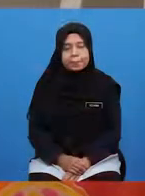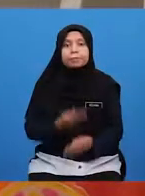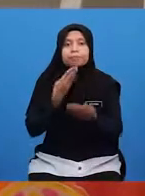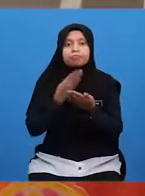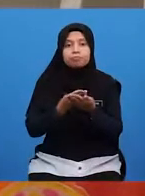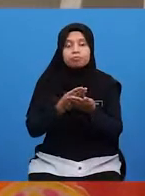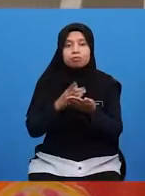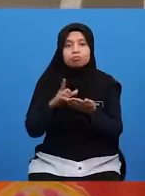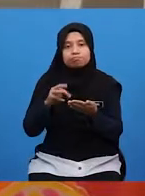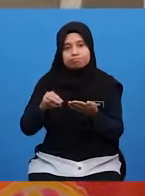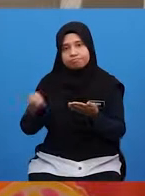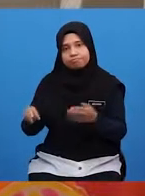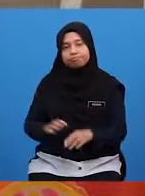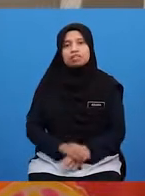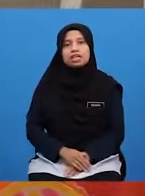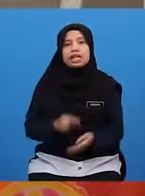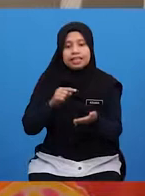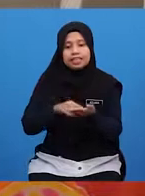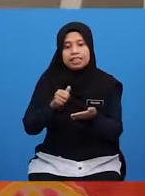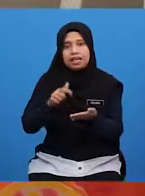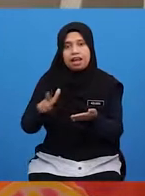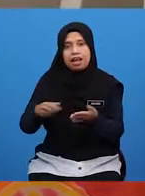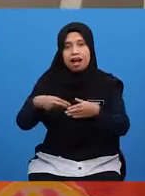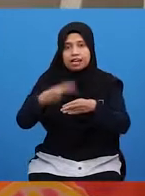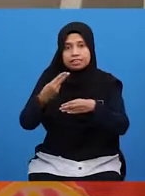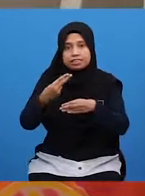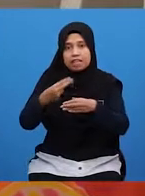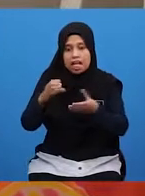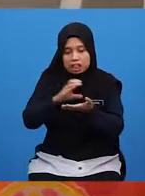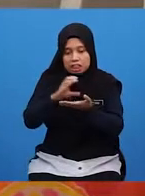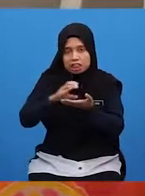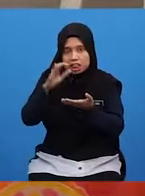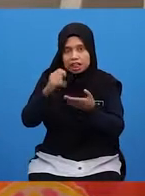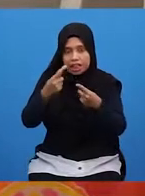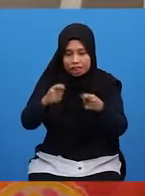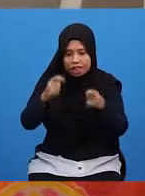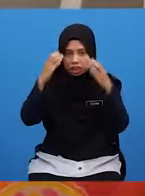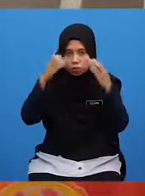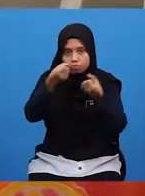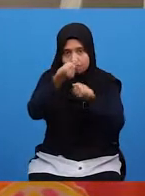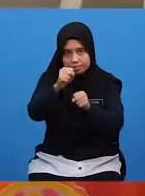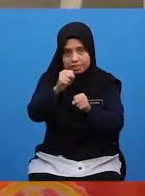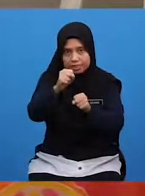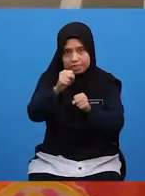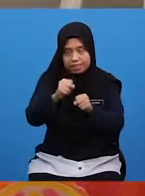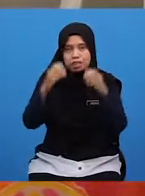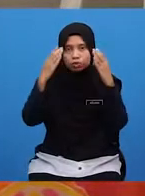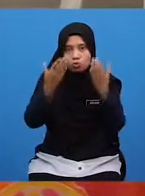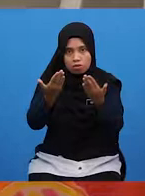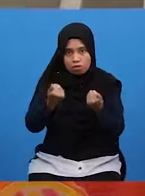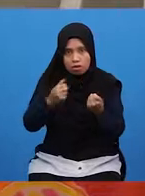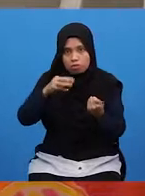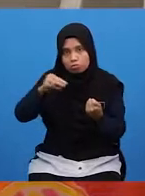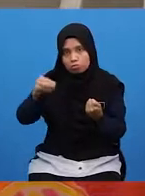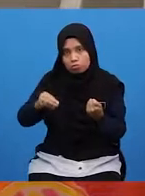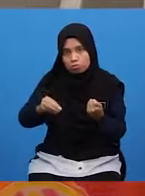Baiklah murid-murid, ini ialah hasil cantingan yang cikgu telah sediakan. Cikgu harap